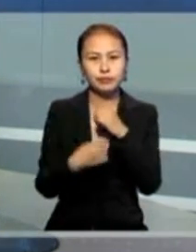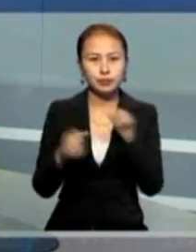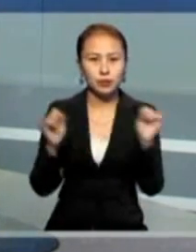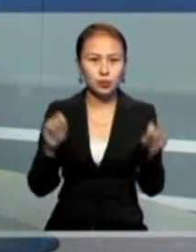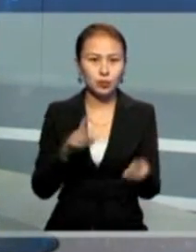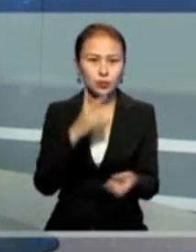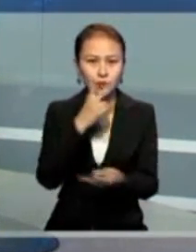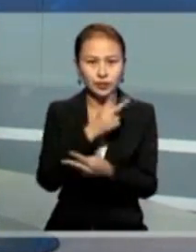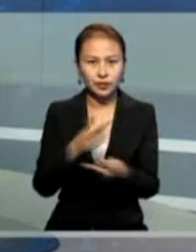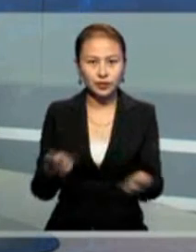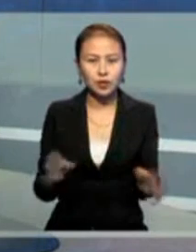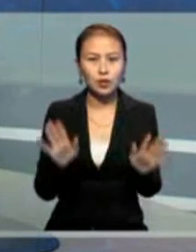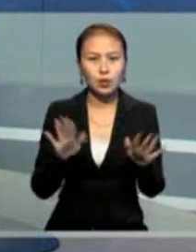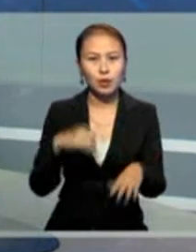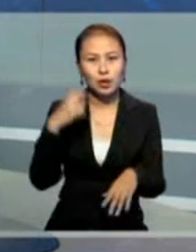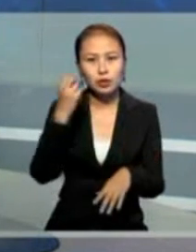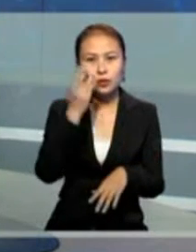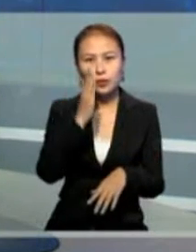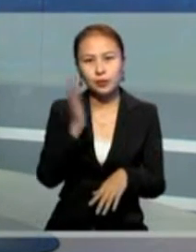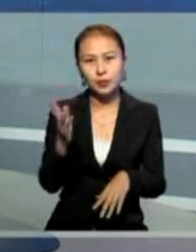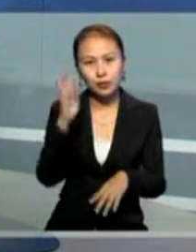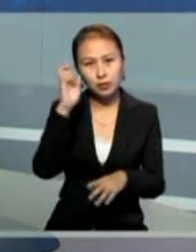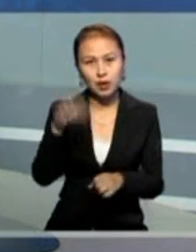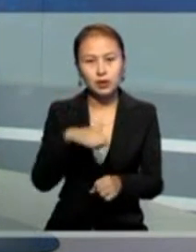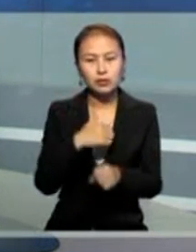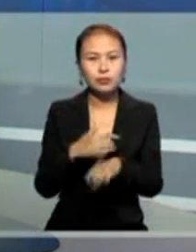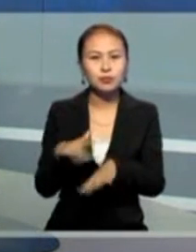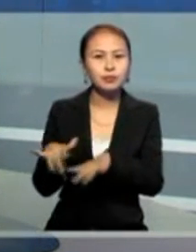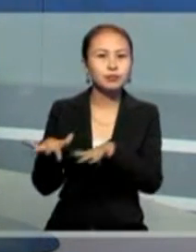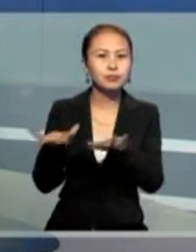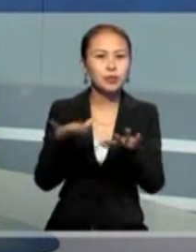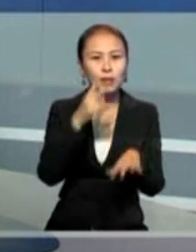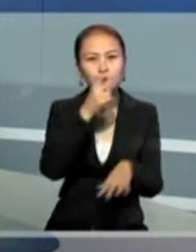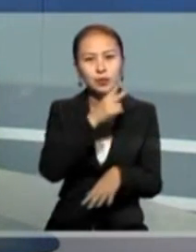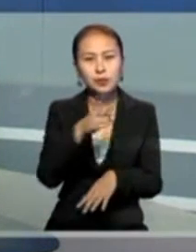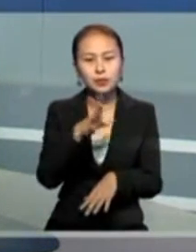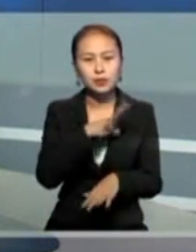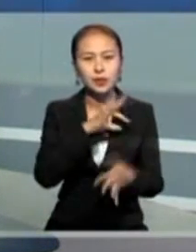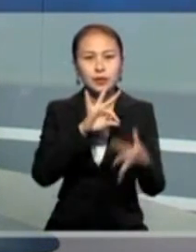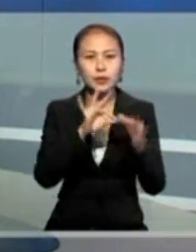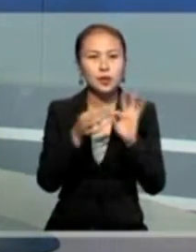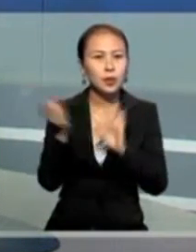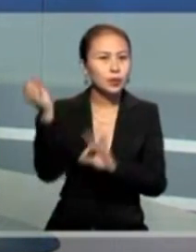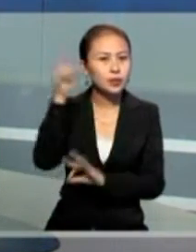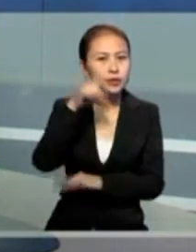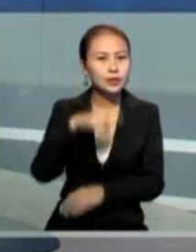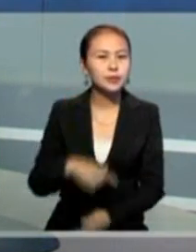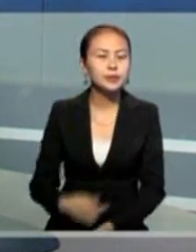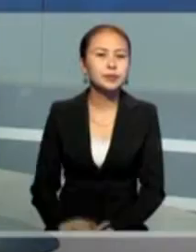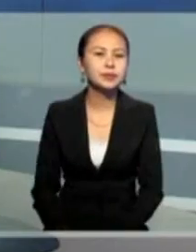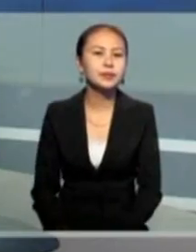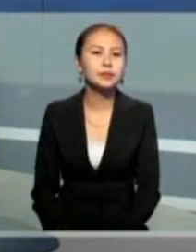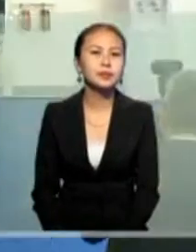дейін кездестіресіз. Түстен кейін көрмені мемлекет басшысы аралап көрді. Әріптесім Бауыржан Бақытбекұлы әңгімелейді.